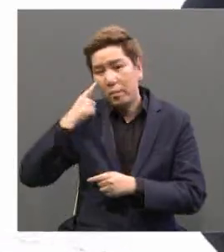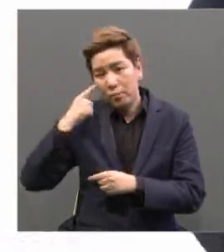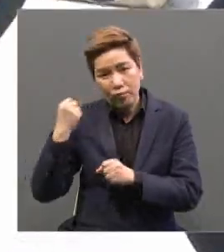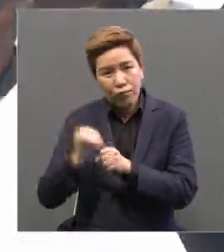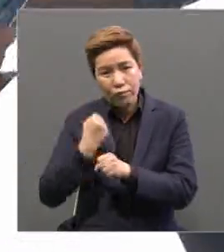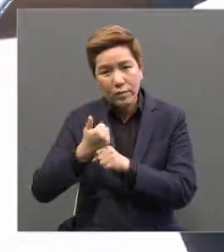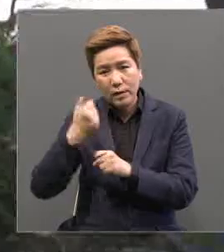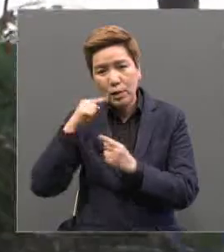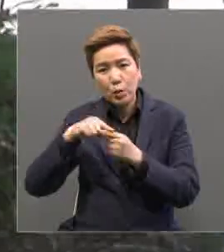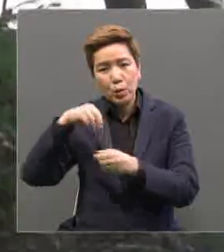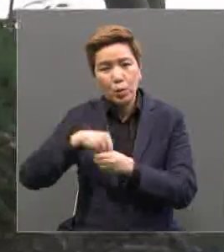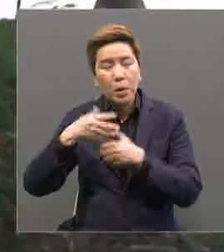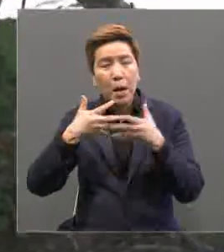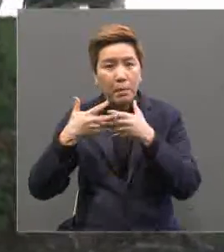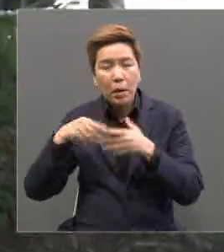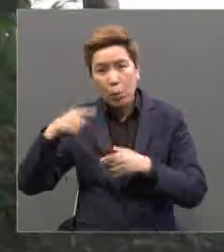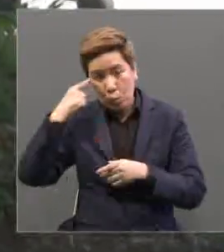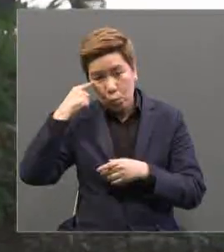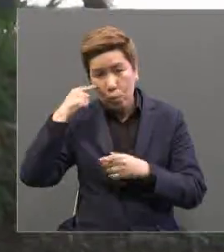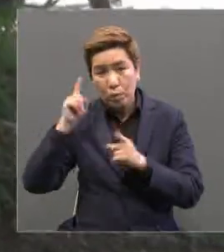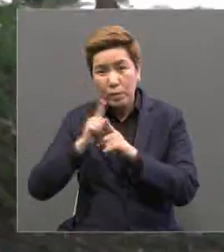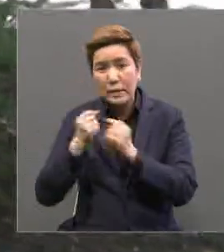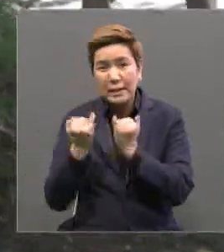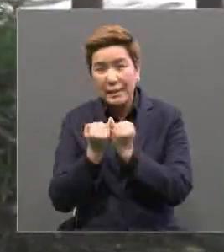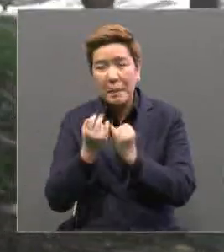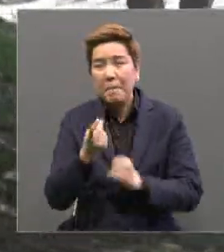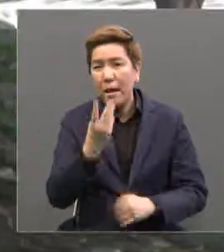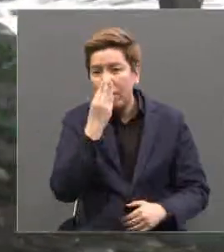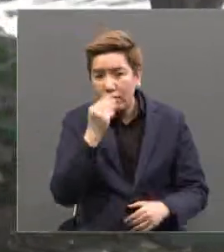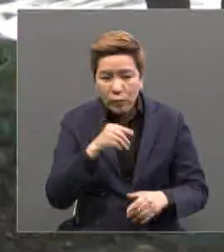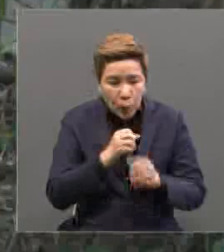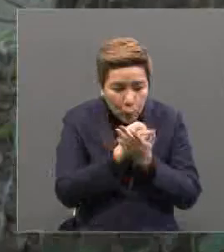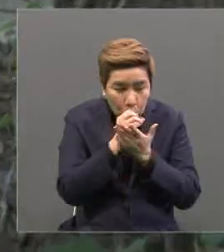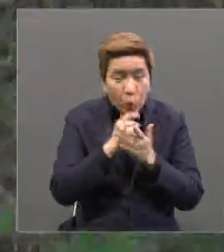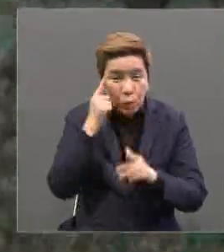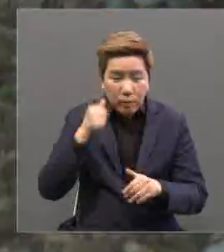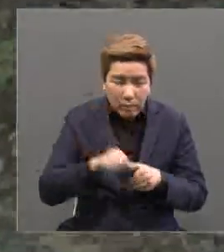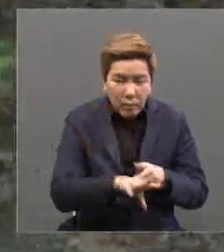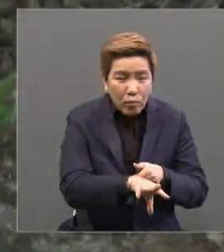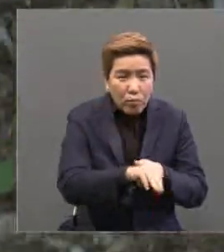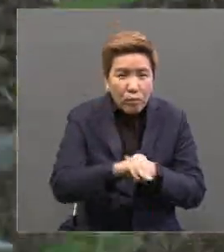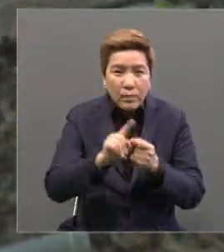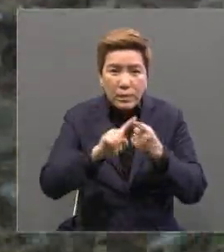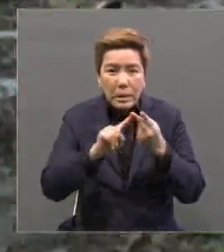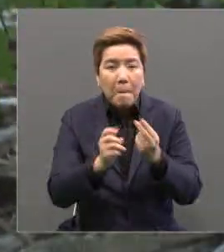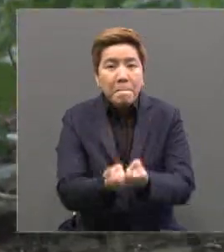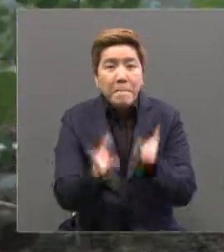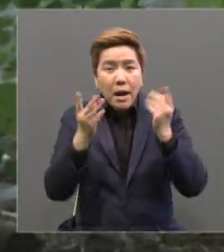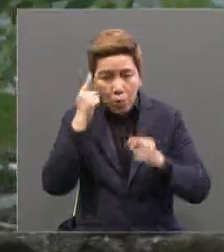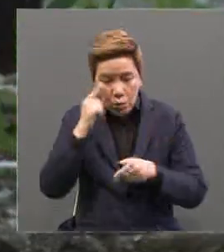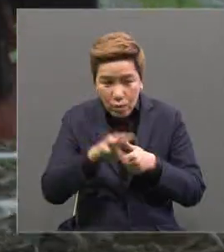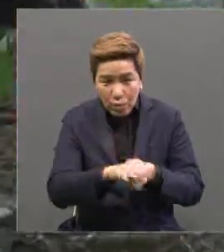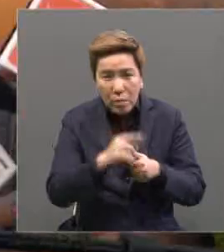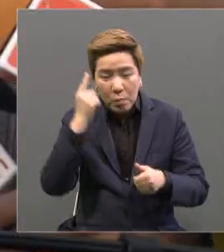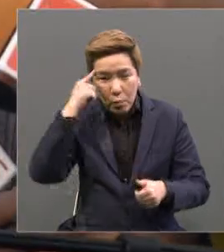การฝึกมาจากประเทศสหรัฐอเมริกาเราอาจจะคุ้นเคยกับสุนัขที่มาตรวจยาเสพติดตรวจระเบิดหรือว่าตรวจในสิ่งผิดกฎหม